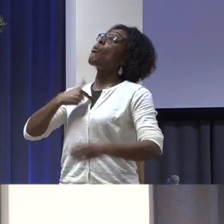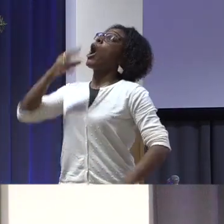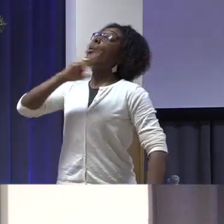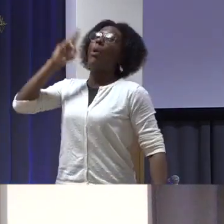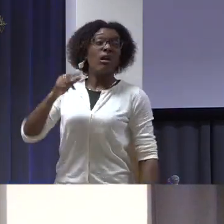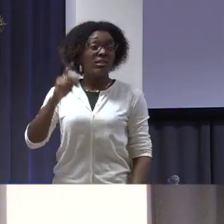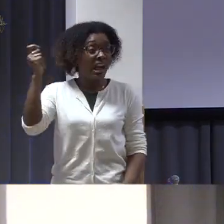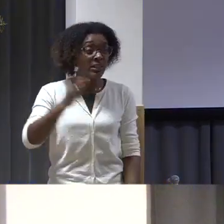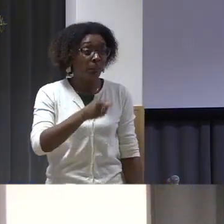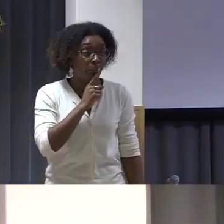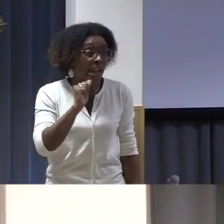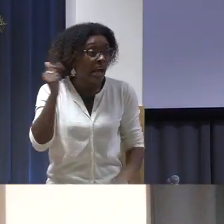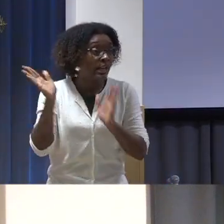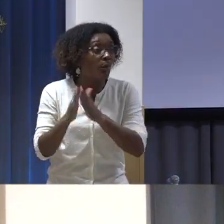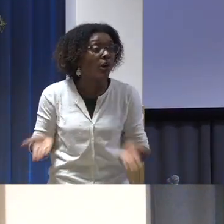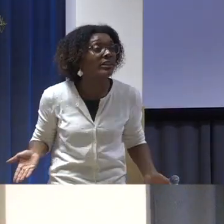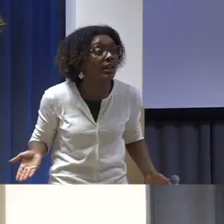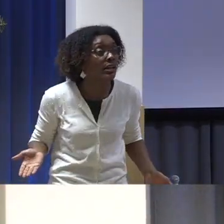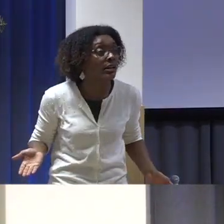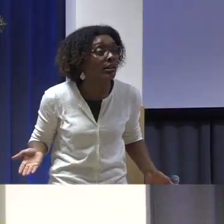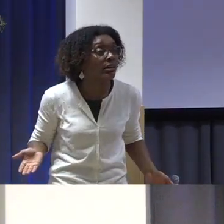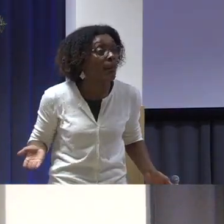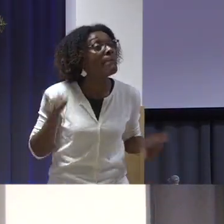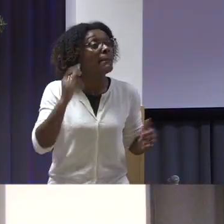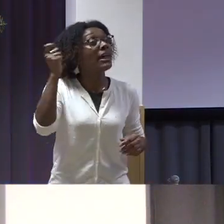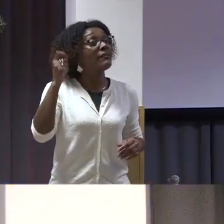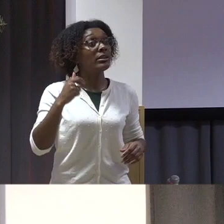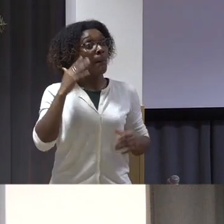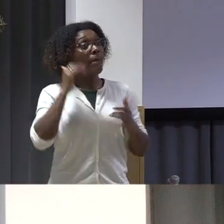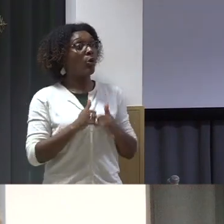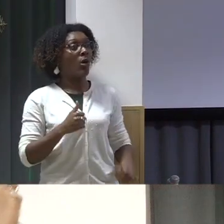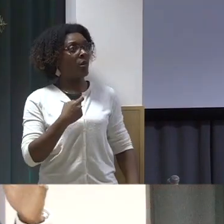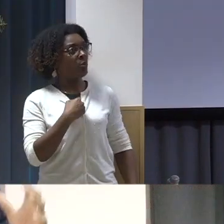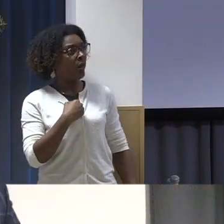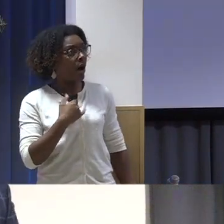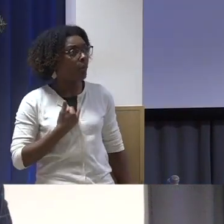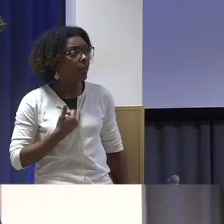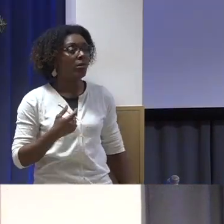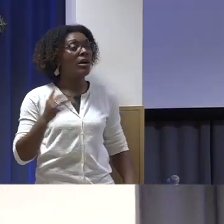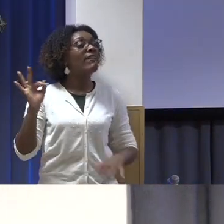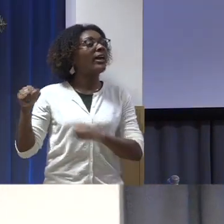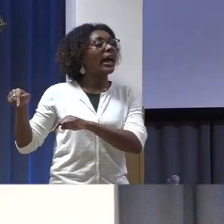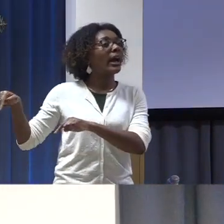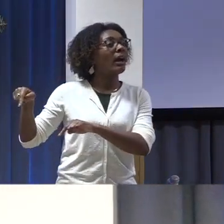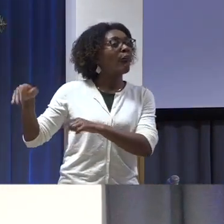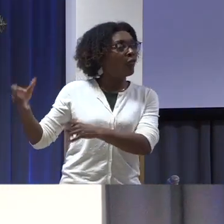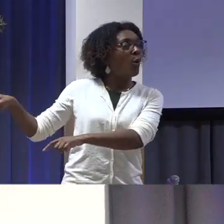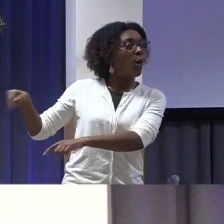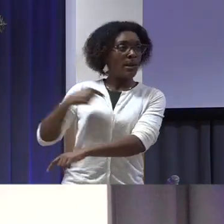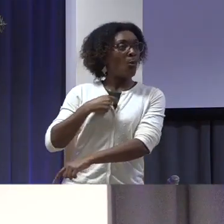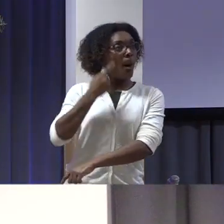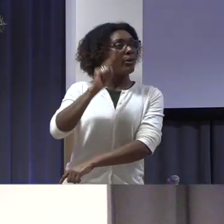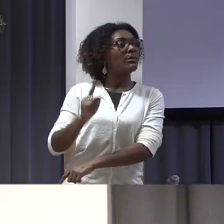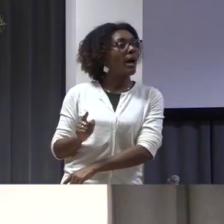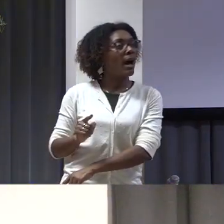est derrière le lait chaud se faisait à son insu on avait pensé aux autres ce qu'ils étaient qui